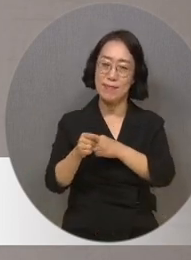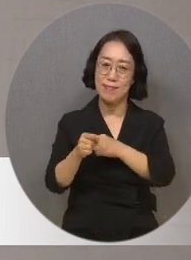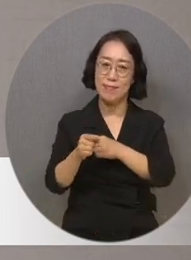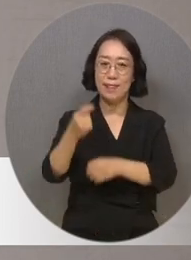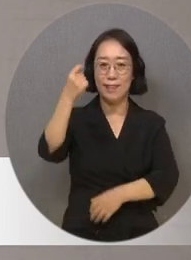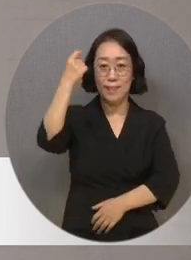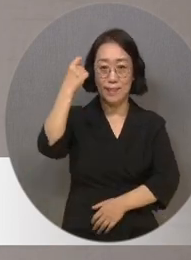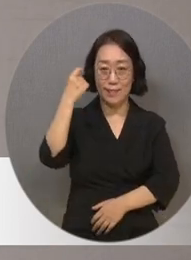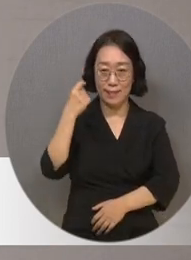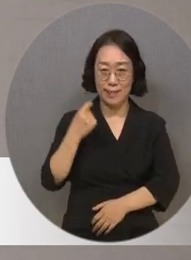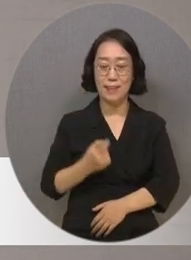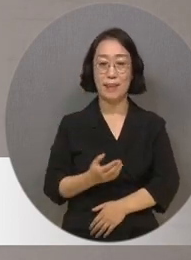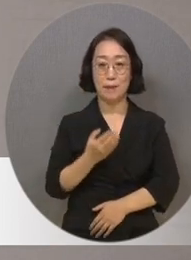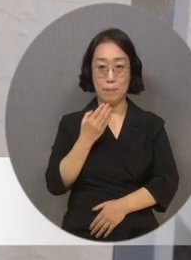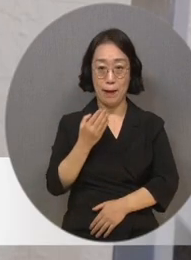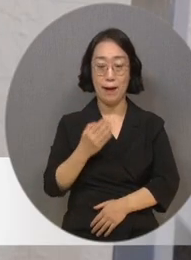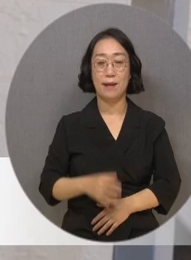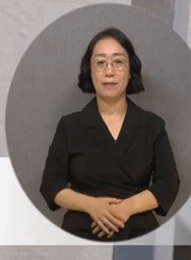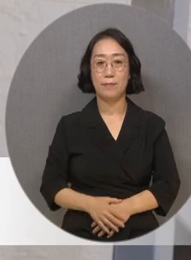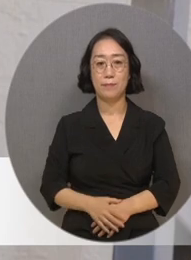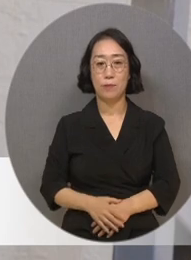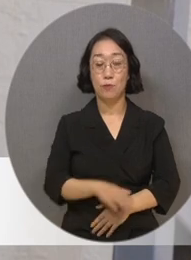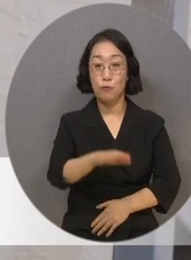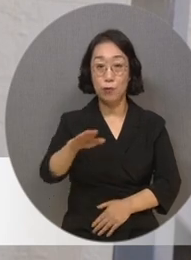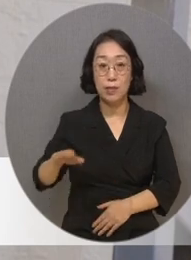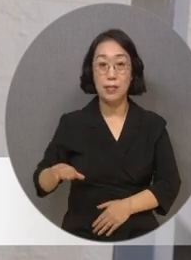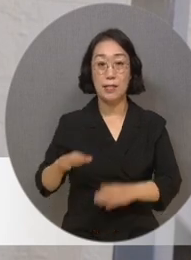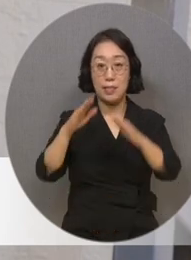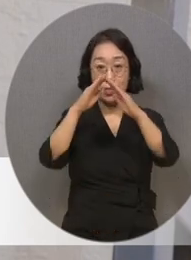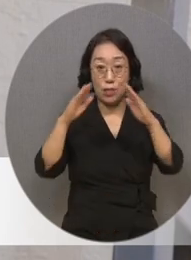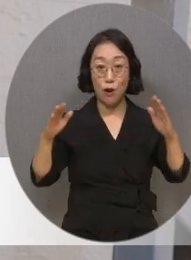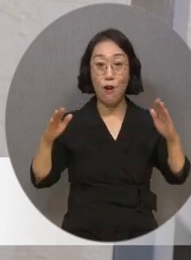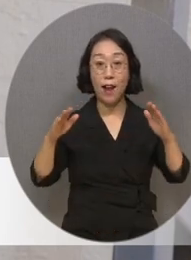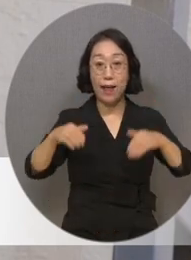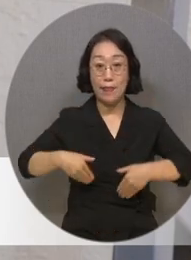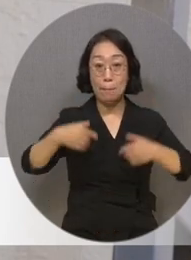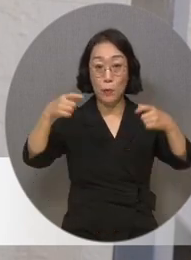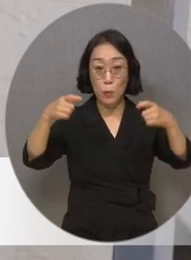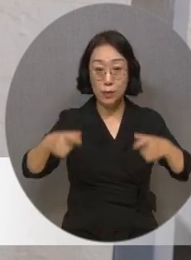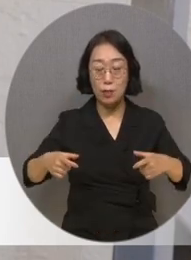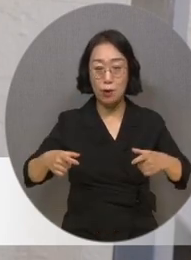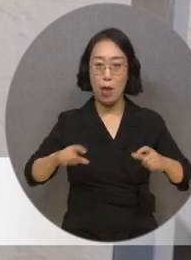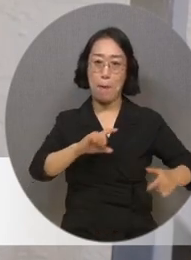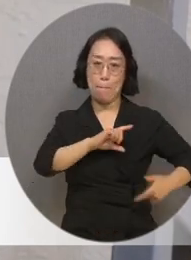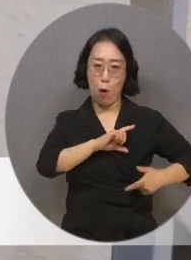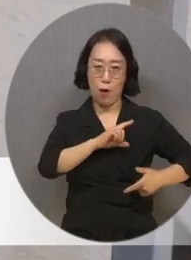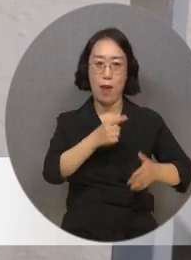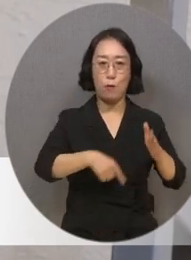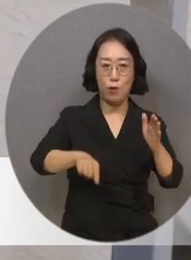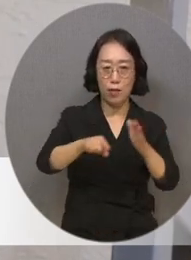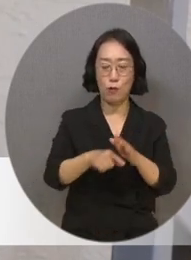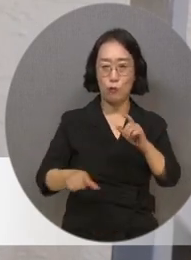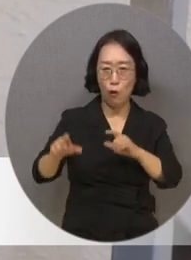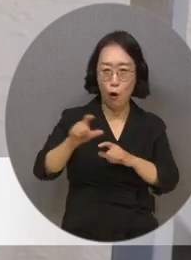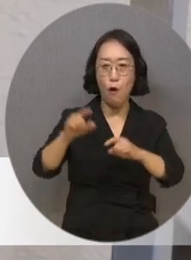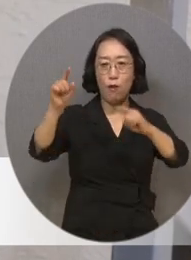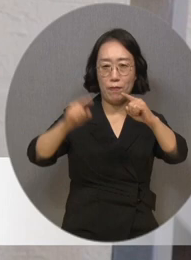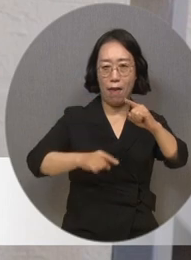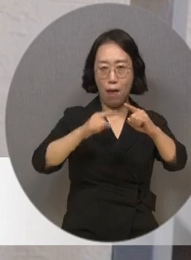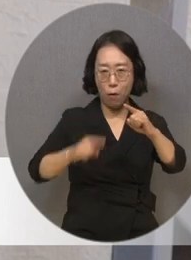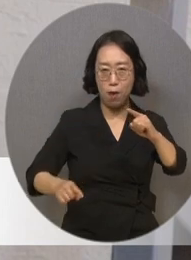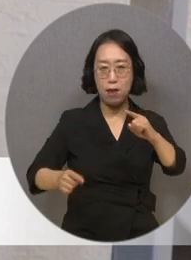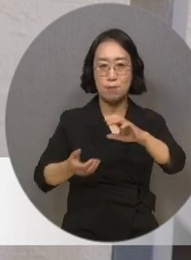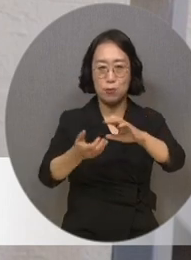행복하다는 의미를 느낄 수가 있습니다. 우리 모두 다 전라남도의 명예를 걸고 더욱더 그 대회를